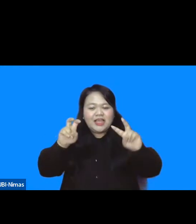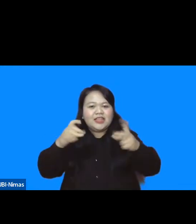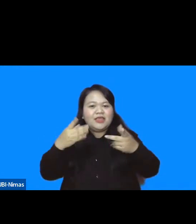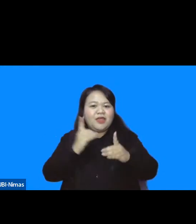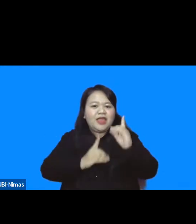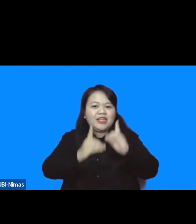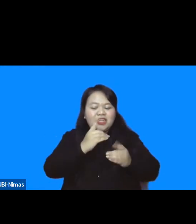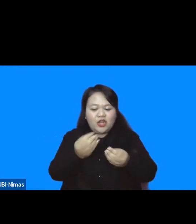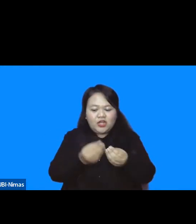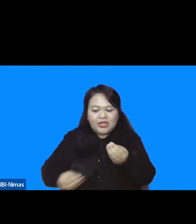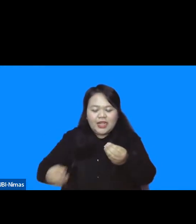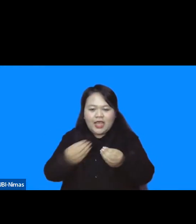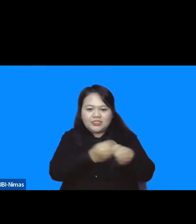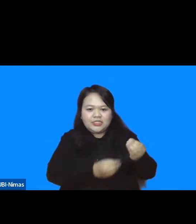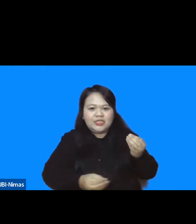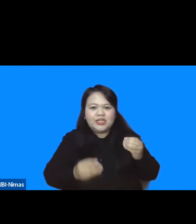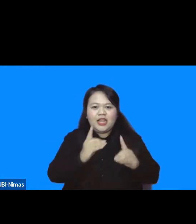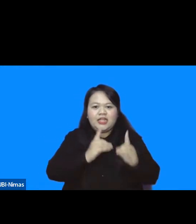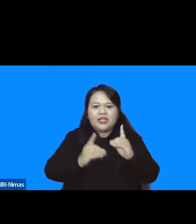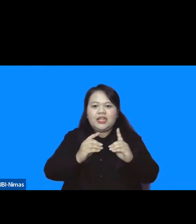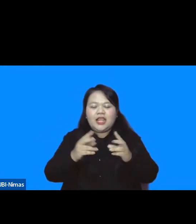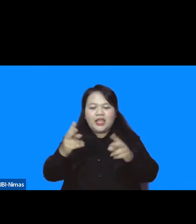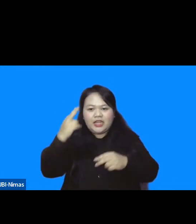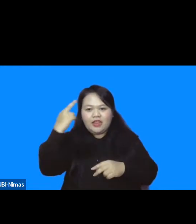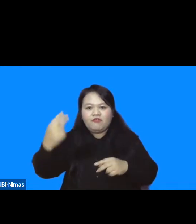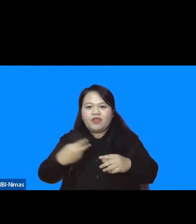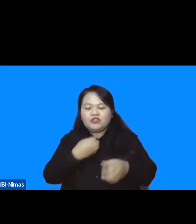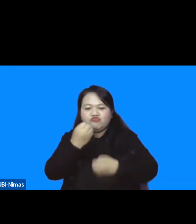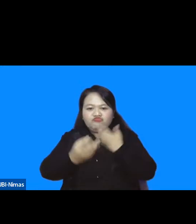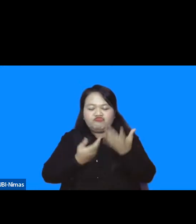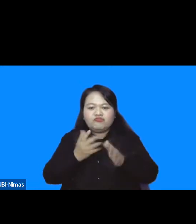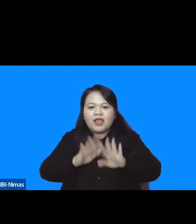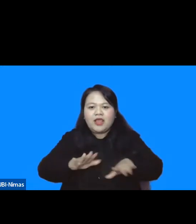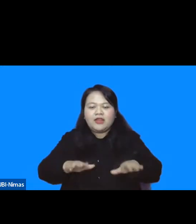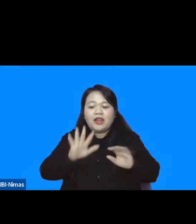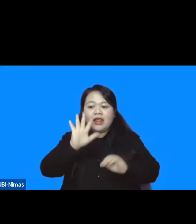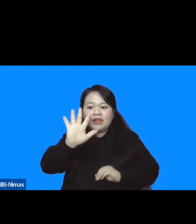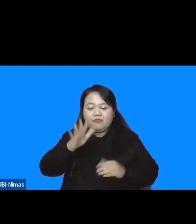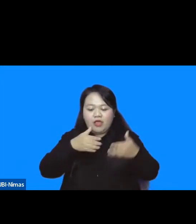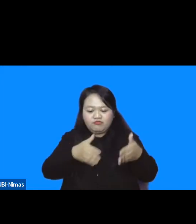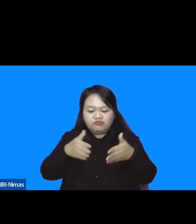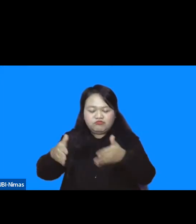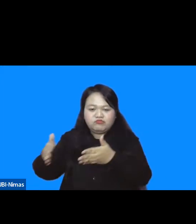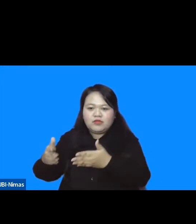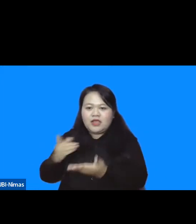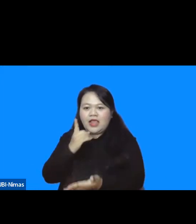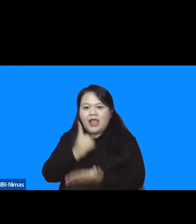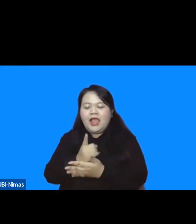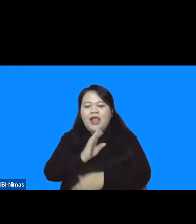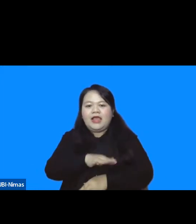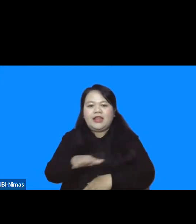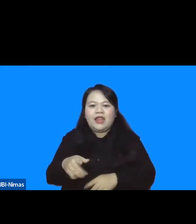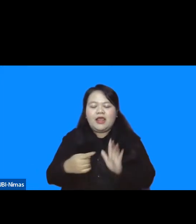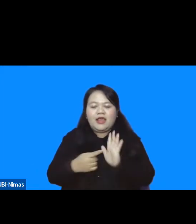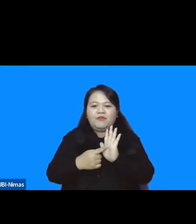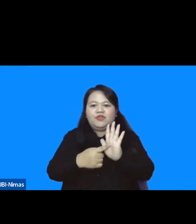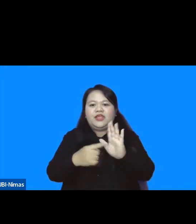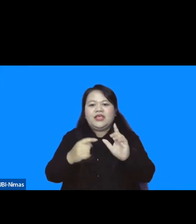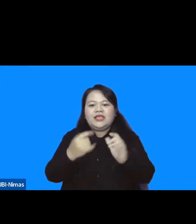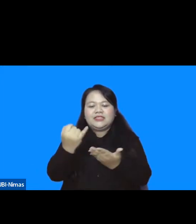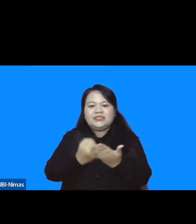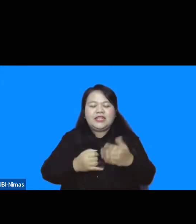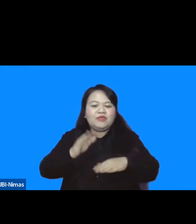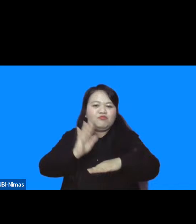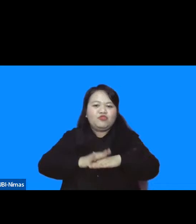dialog antar generasi, refleksi penyampaian suara anak mengenai 5 klaster hak anak melalui pertunjukan seni budaya